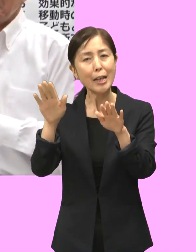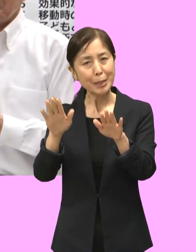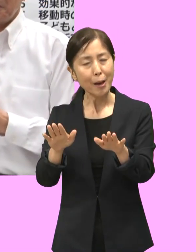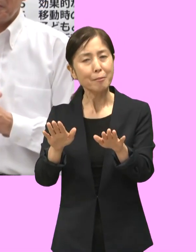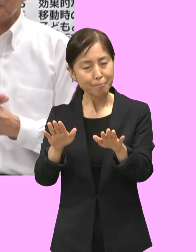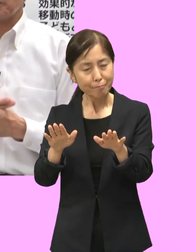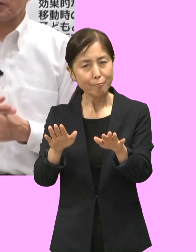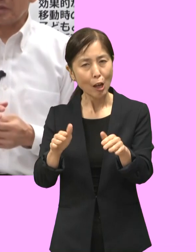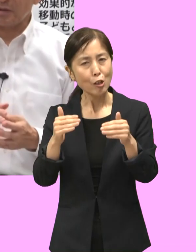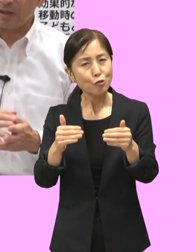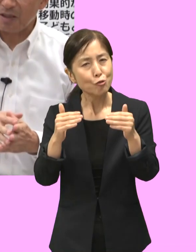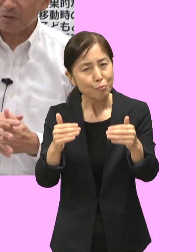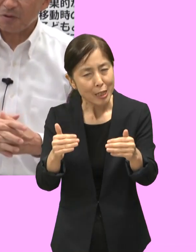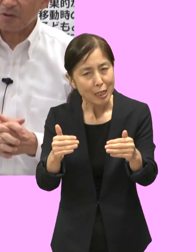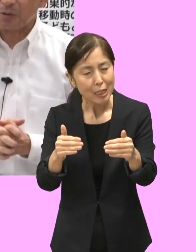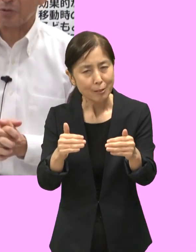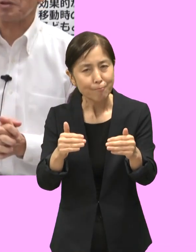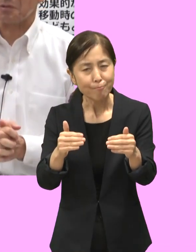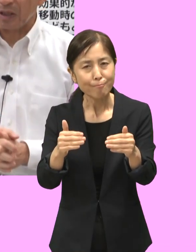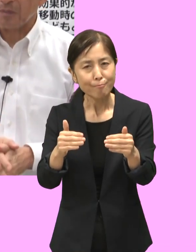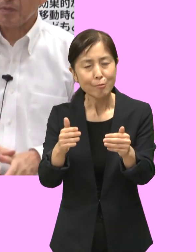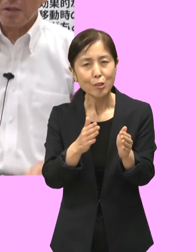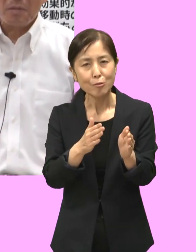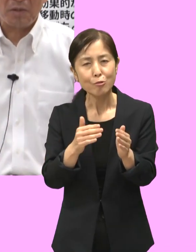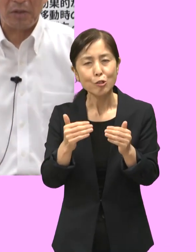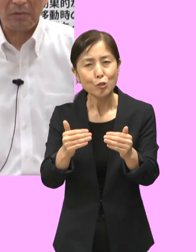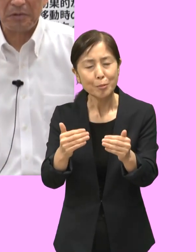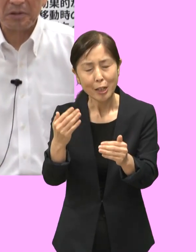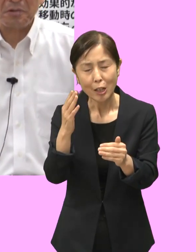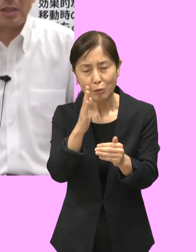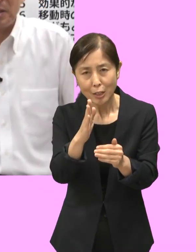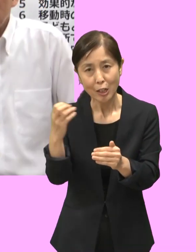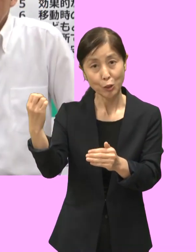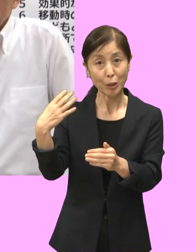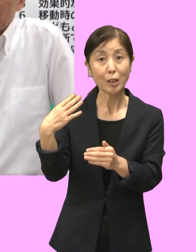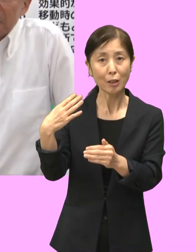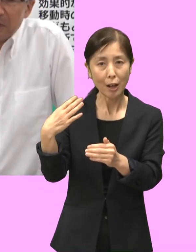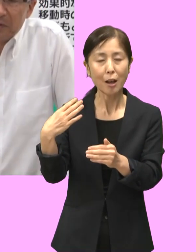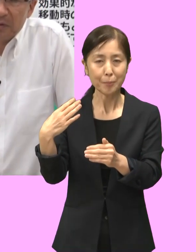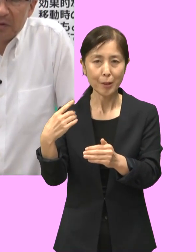やって準備を進めてくださいということですので、我々としては